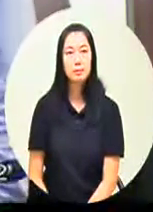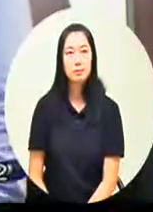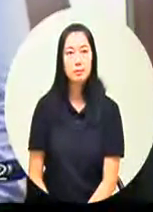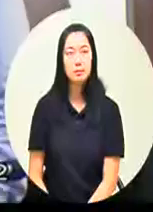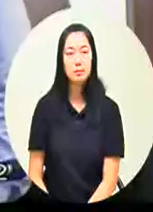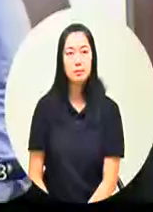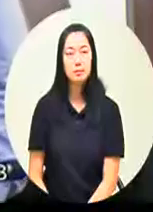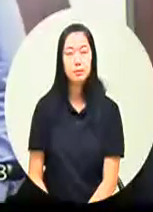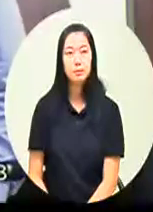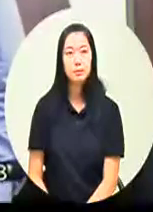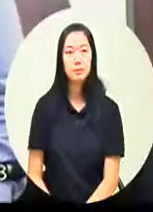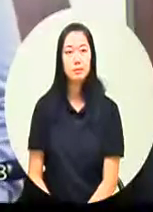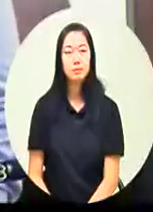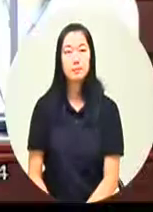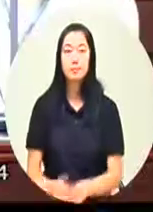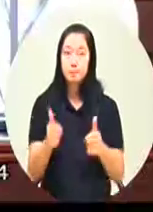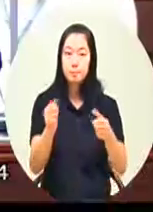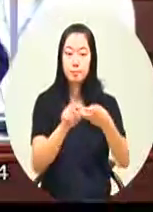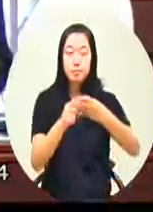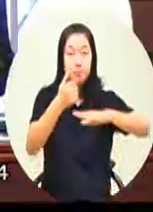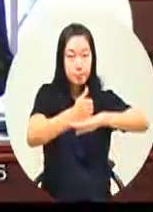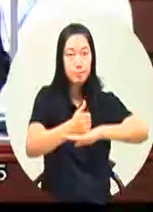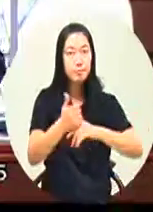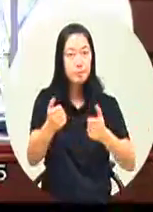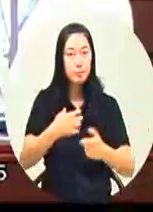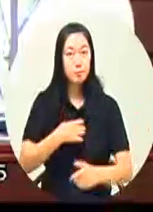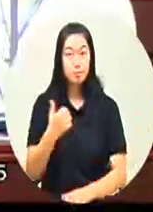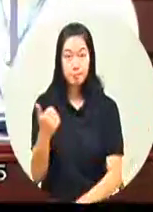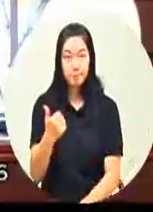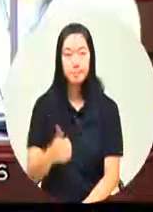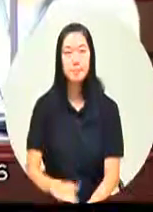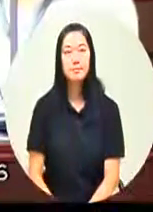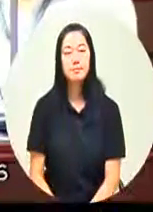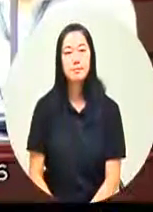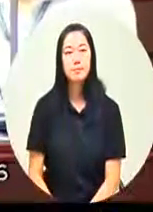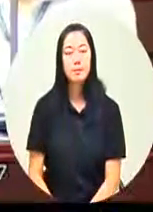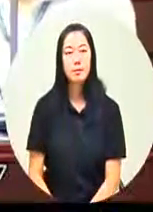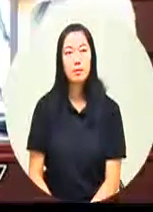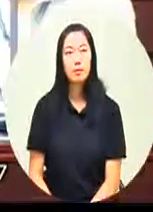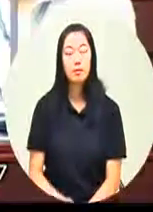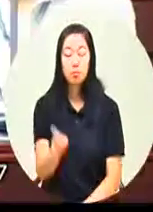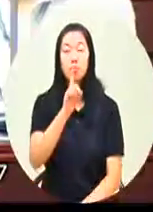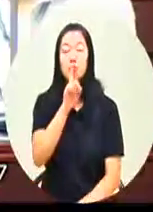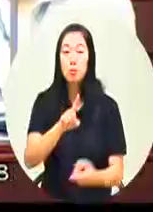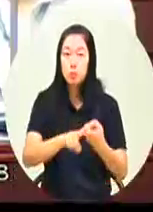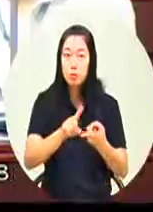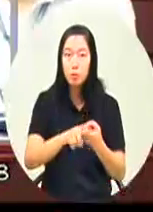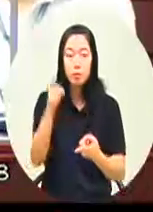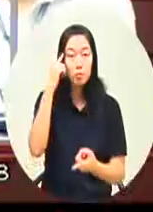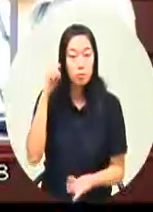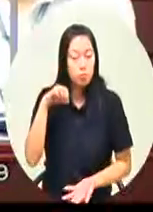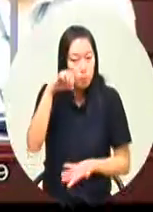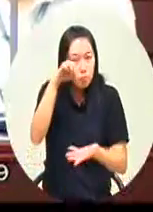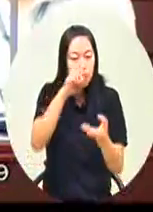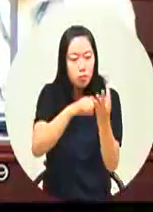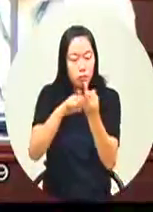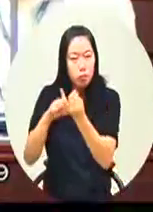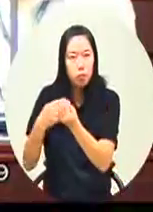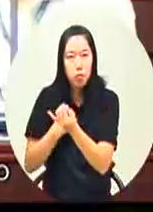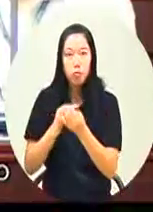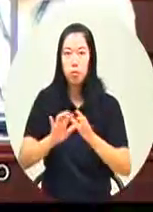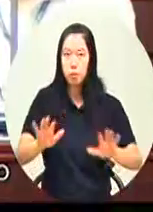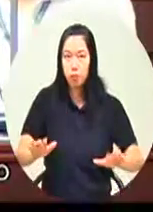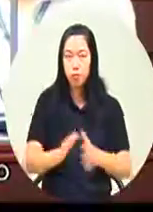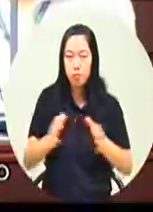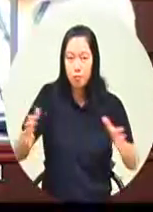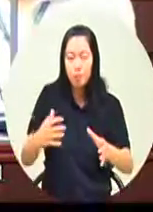陈局长，请答复。 好，谢谢主席，谢谢吴议员的关心，确实刚才吴议员所提到的都是我们目前共